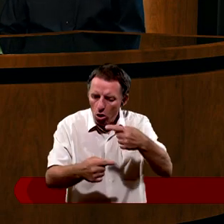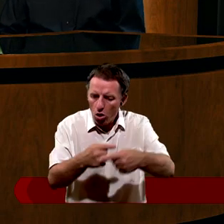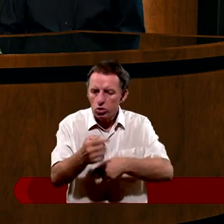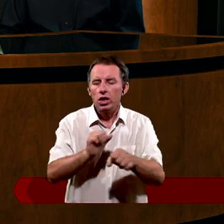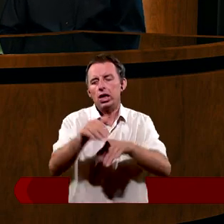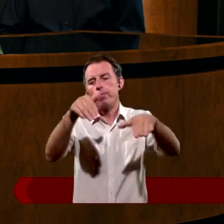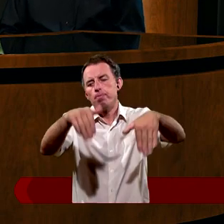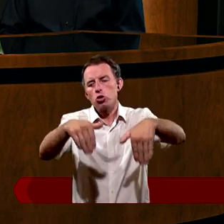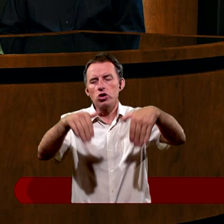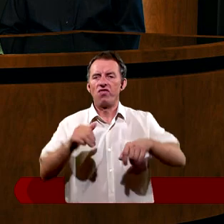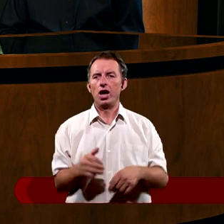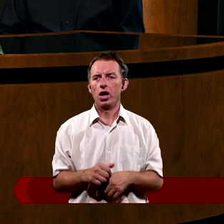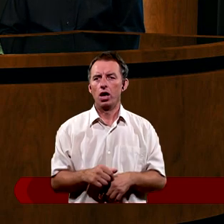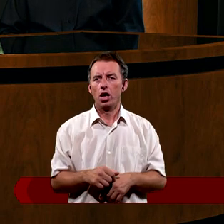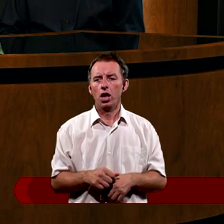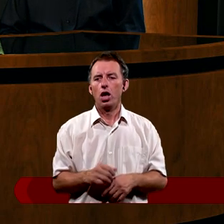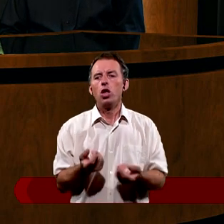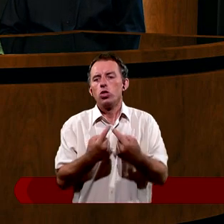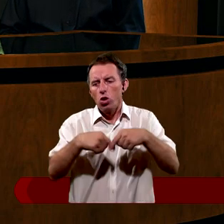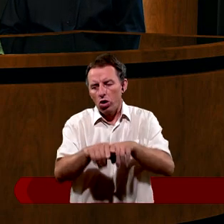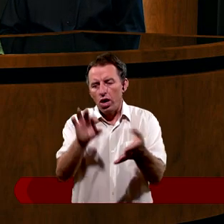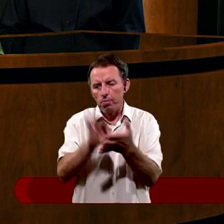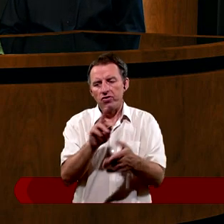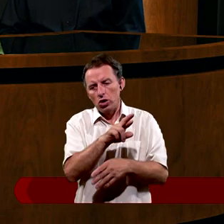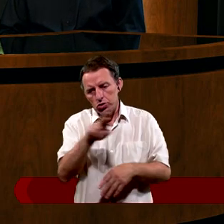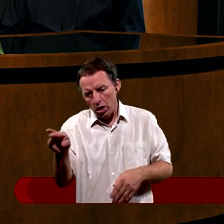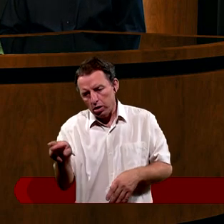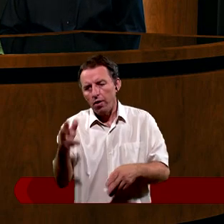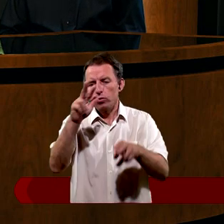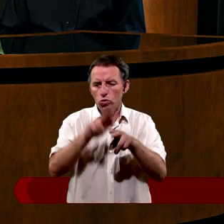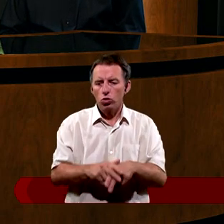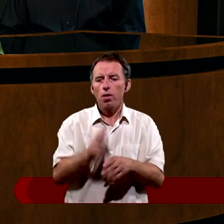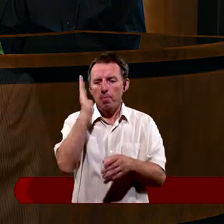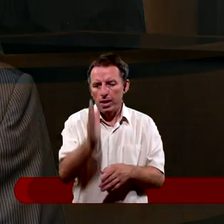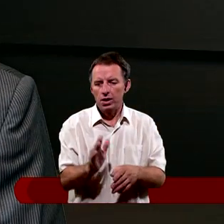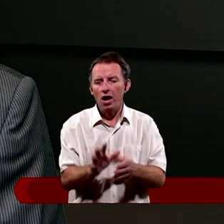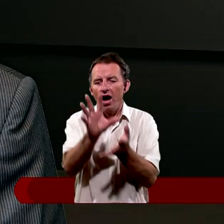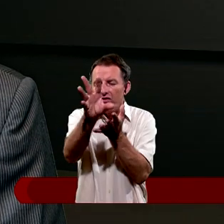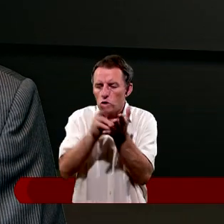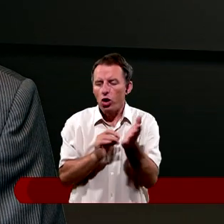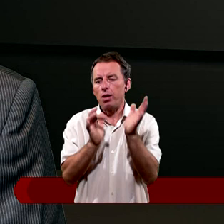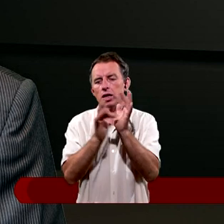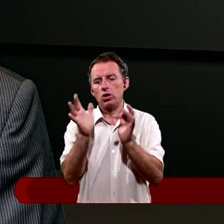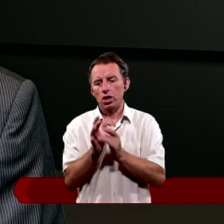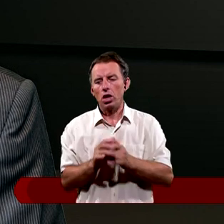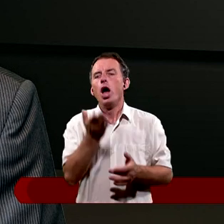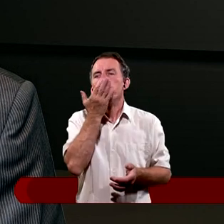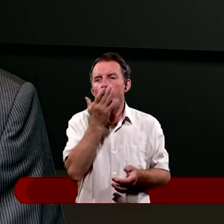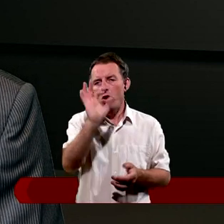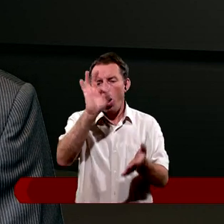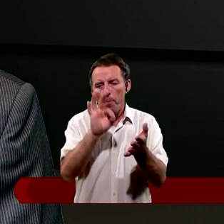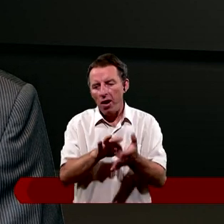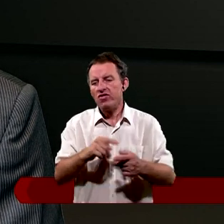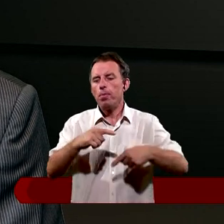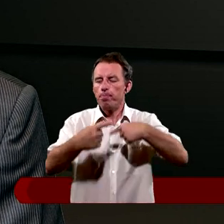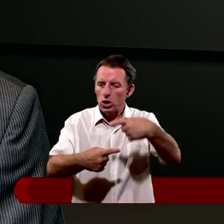którym jest możliwe dążenie do pewnego wzorcu, w którym wzorem będzie Jezus Chrystus. Mówimy o pewnym